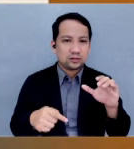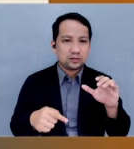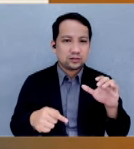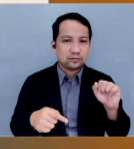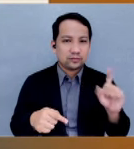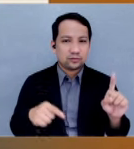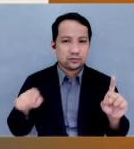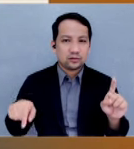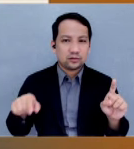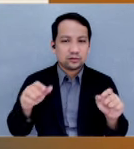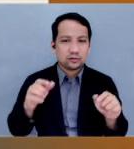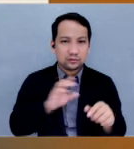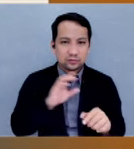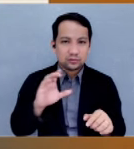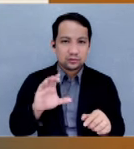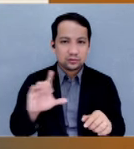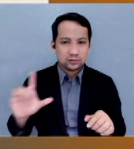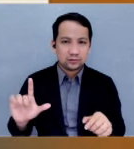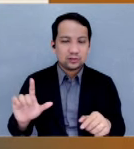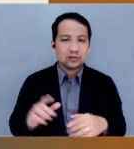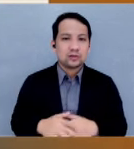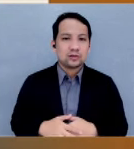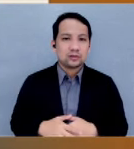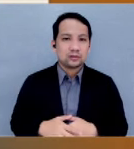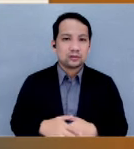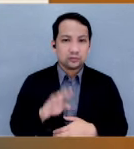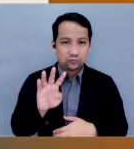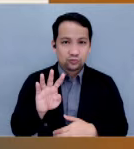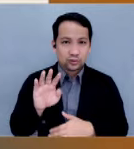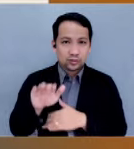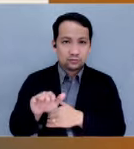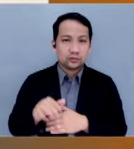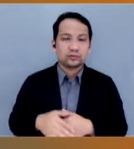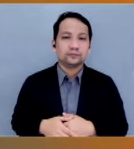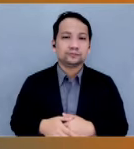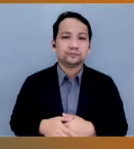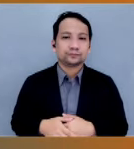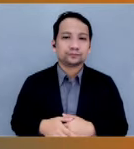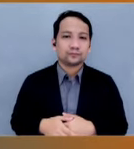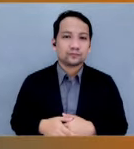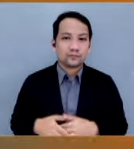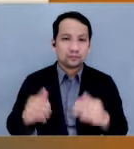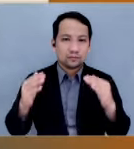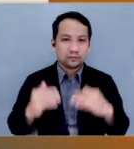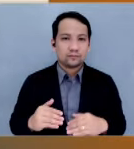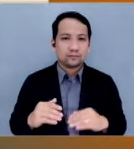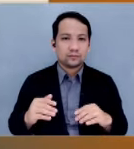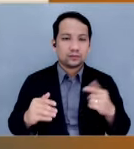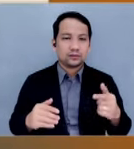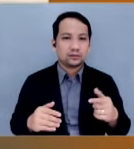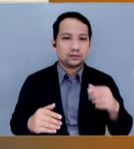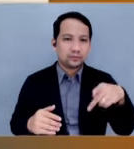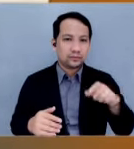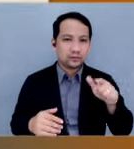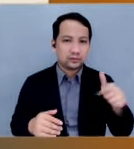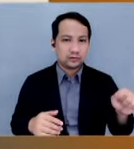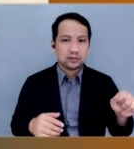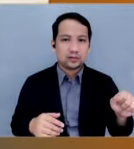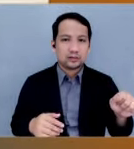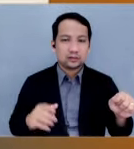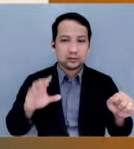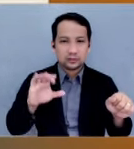defending champions Creamline Cool Smashers ng alas 4 ng hapon. Bago ang tapatan ng top teams na Petrogas Angels at